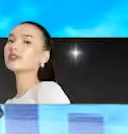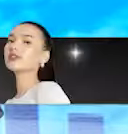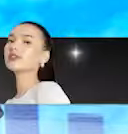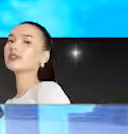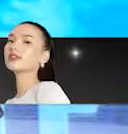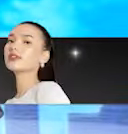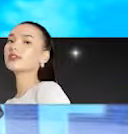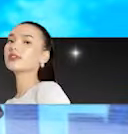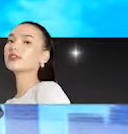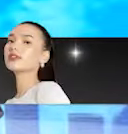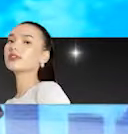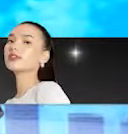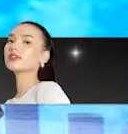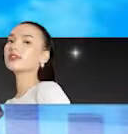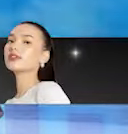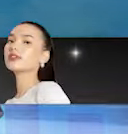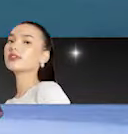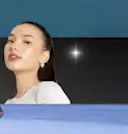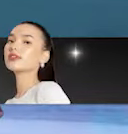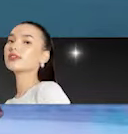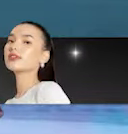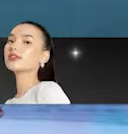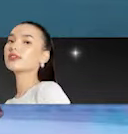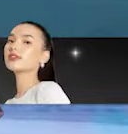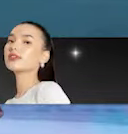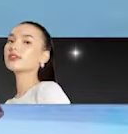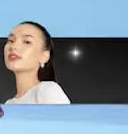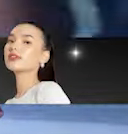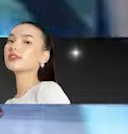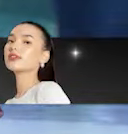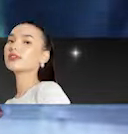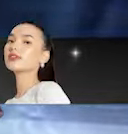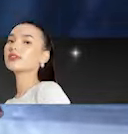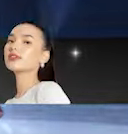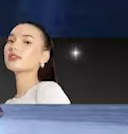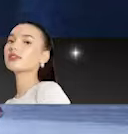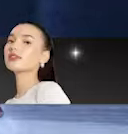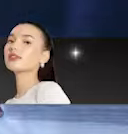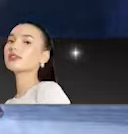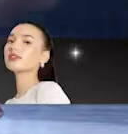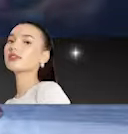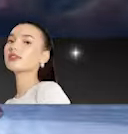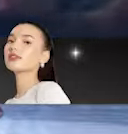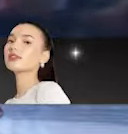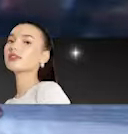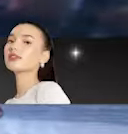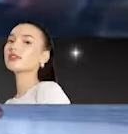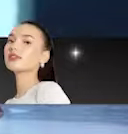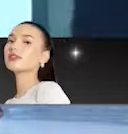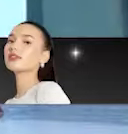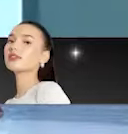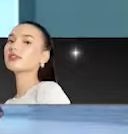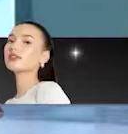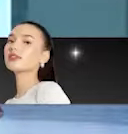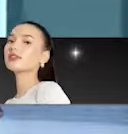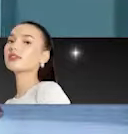pemirsa in news Media Group siap berpartisipasi mendukung para atlet Indonesia berlaga di Olimpiade Paris 2024